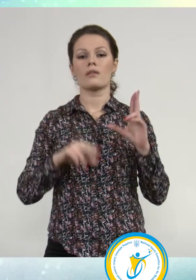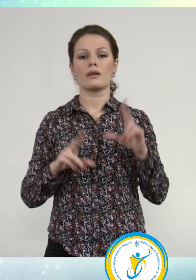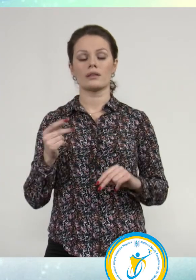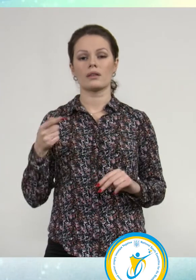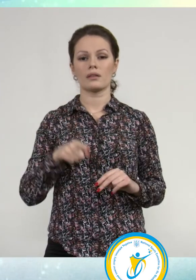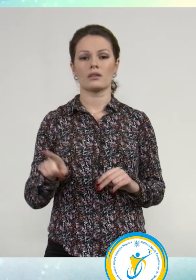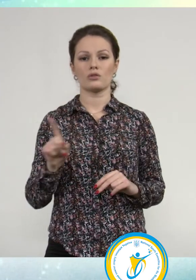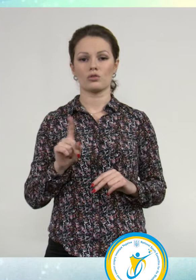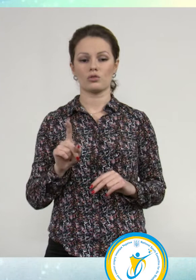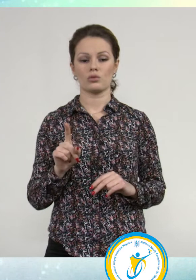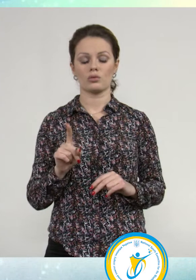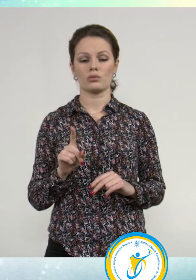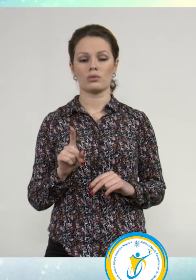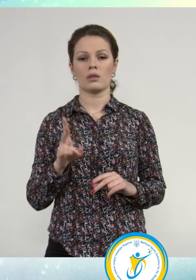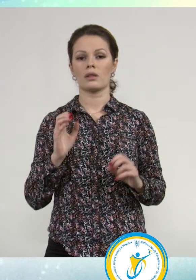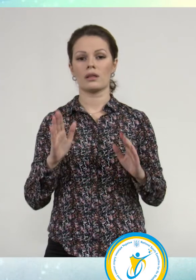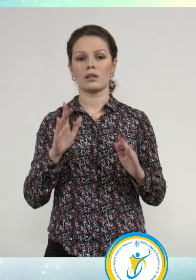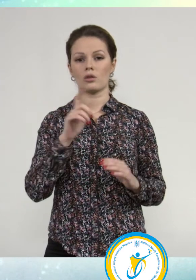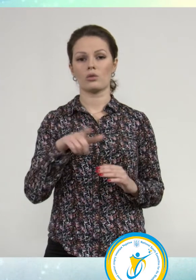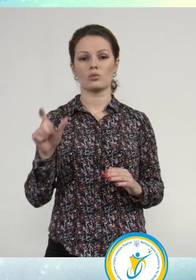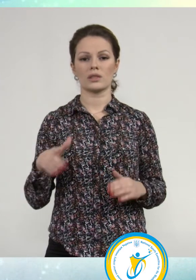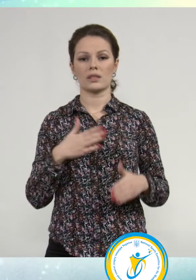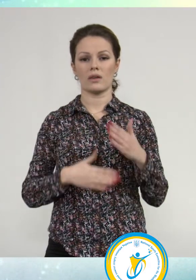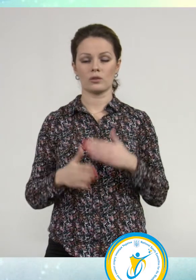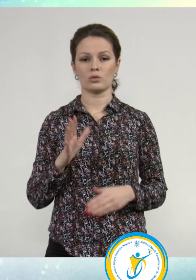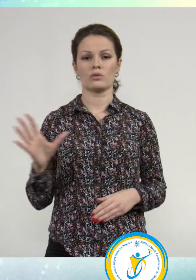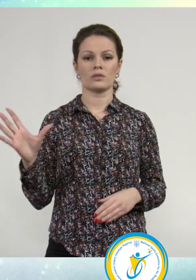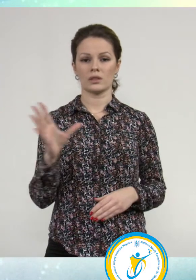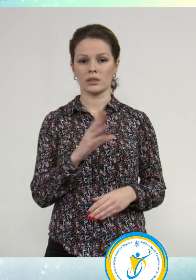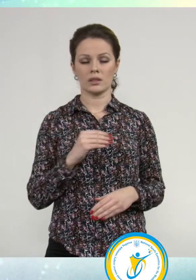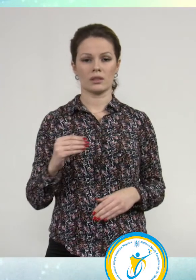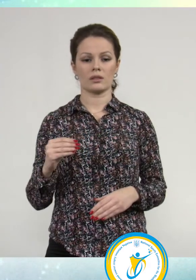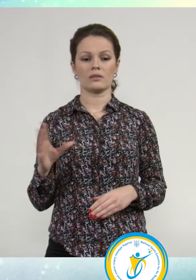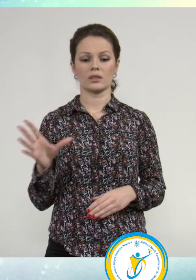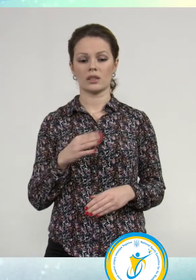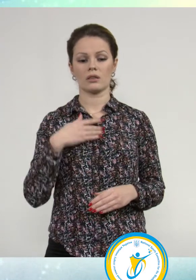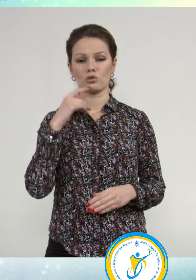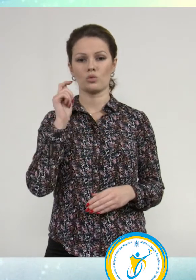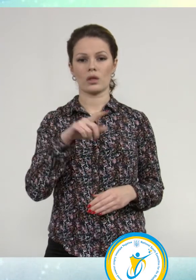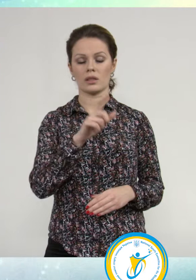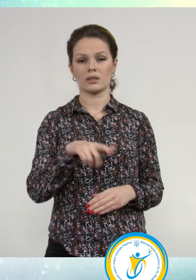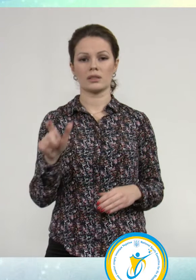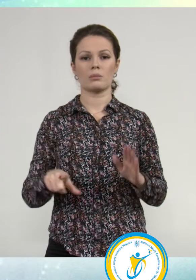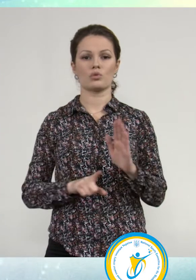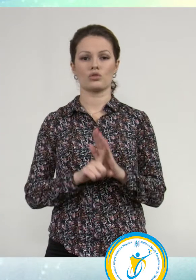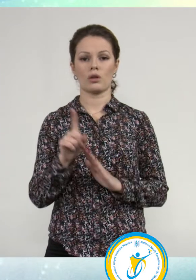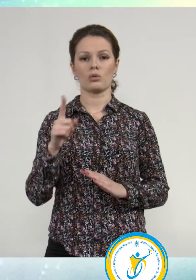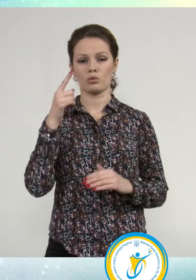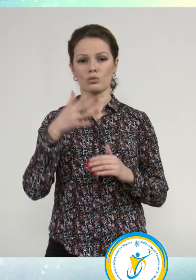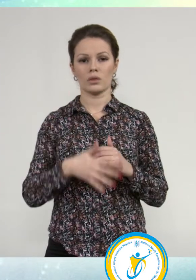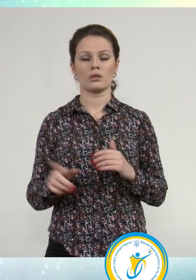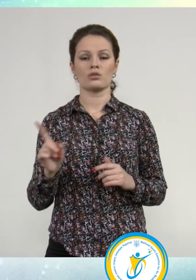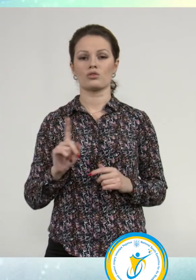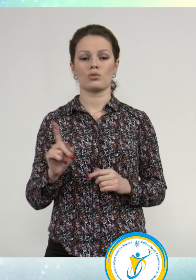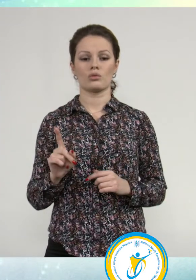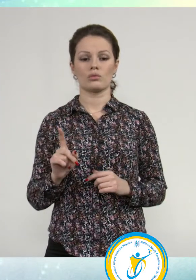те, що не тільки люди з інвалідністю, а всі наші українці починають розуміти,